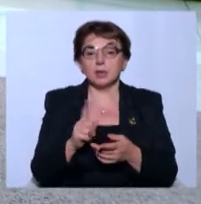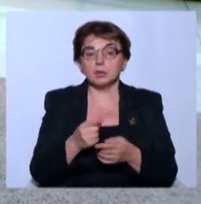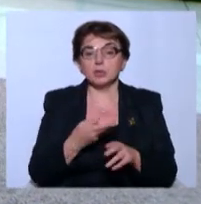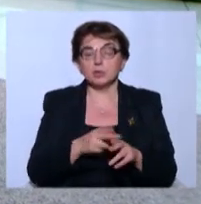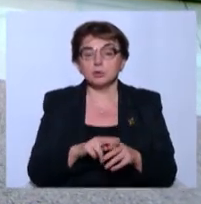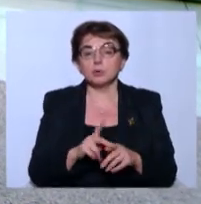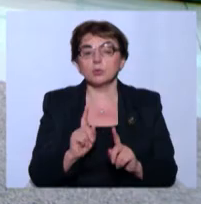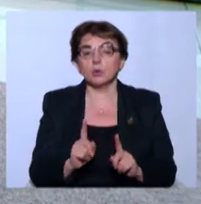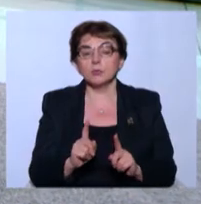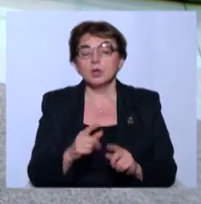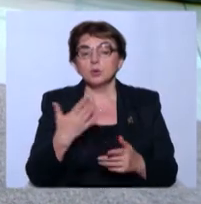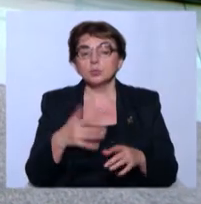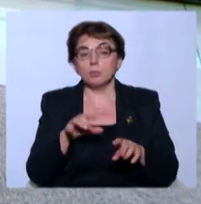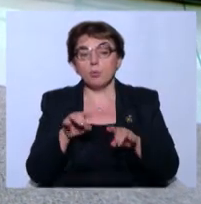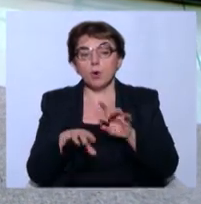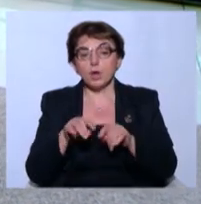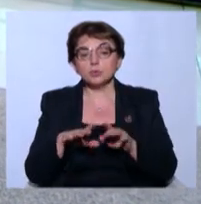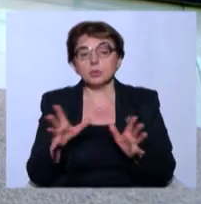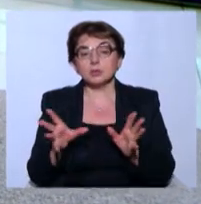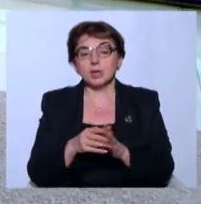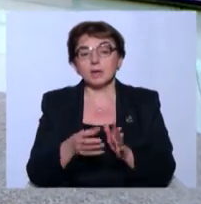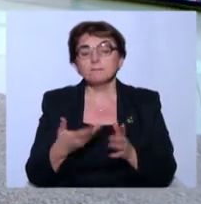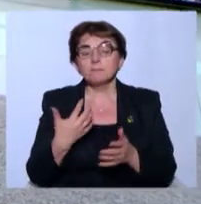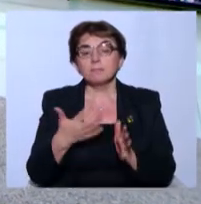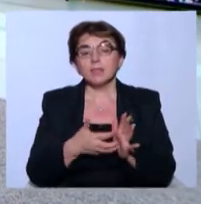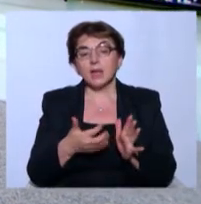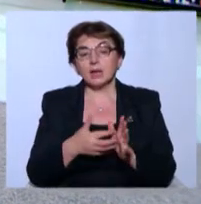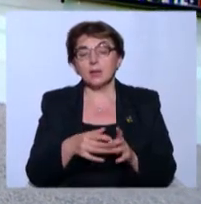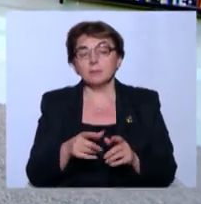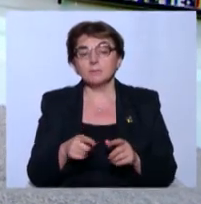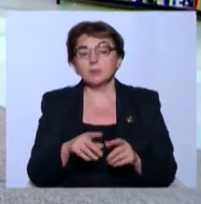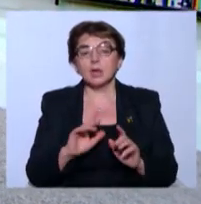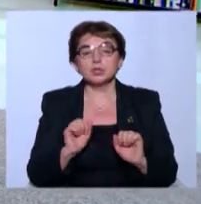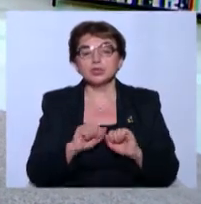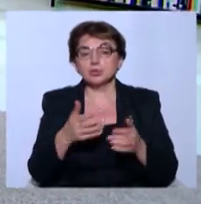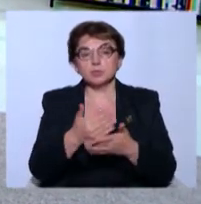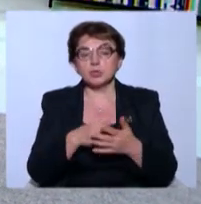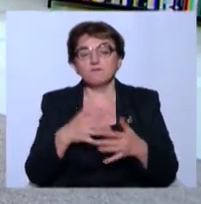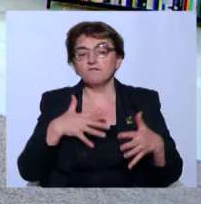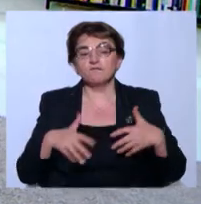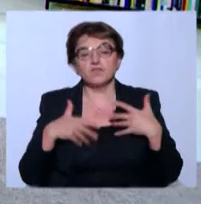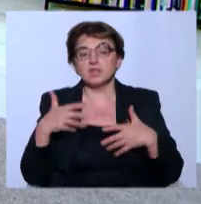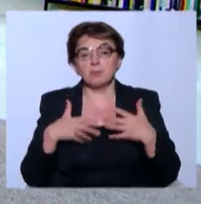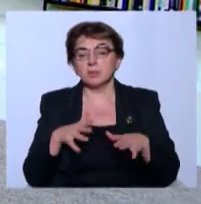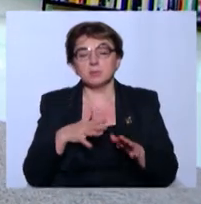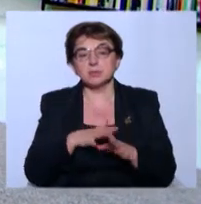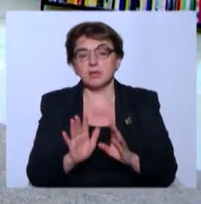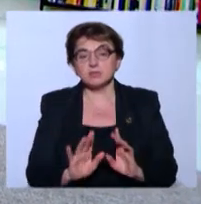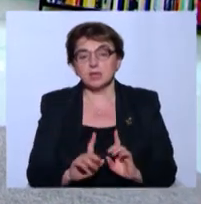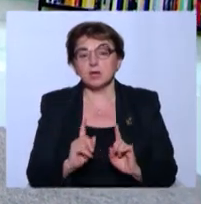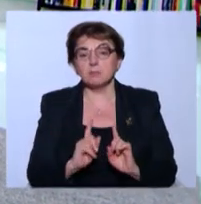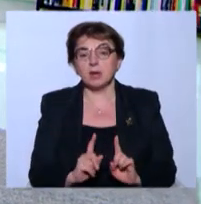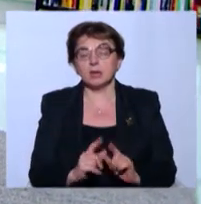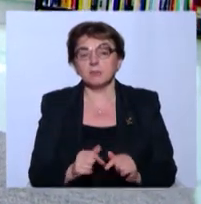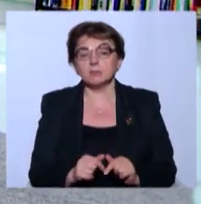რომ თერმულად დამუშავებული საკვები ნაკლები რაოდენობით ან თითქმის არ შეიცავს ვიტამინებს. გარდა ამისა,